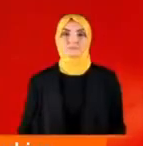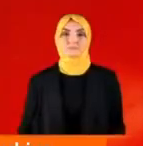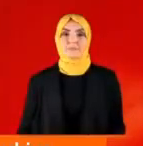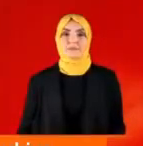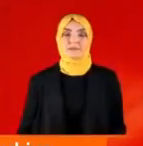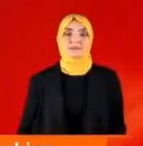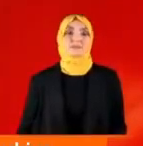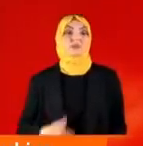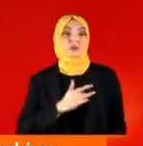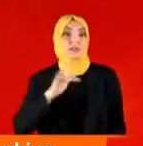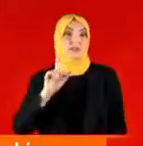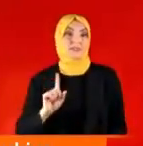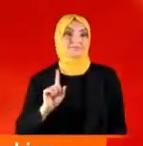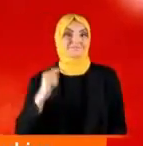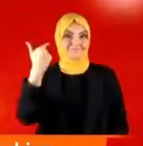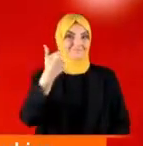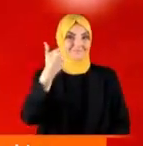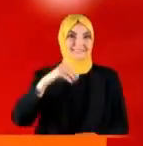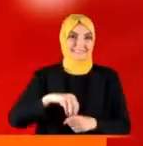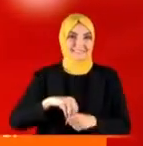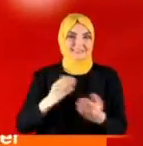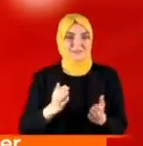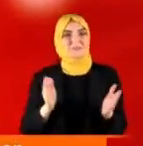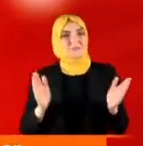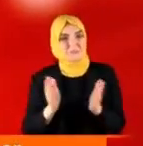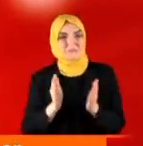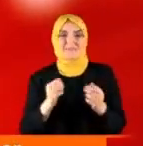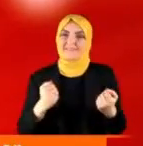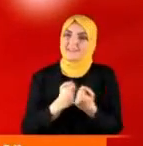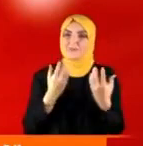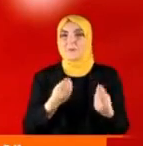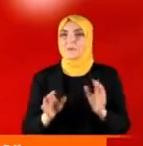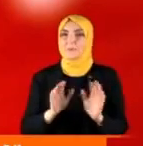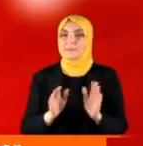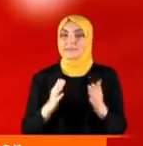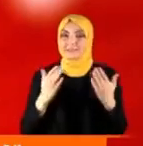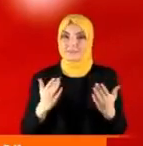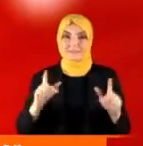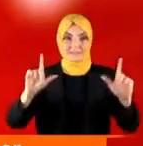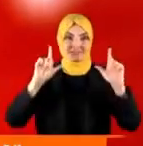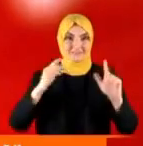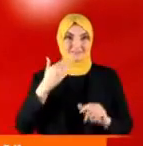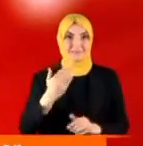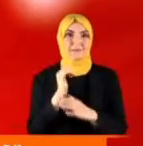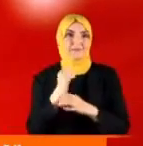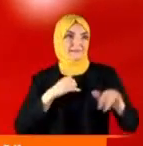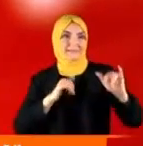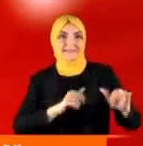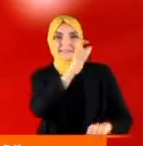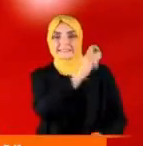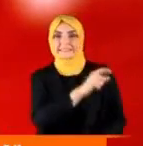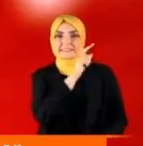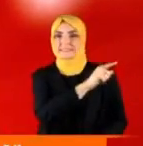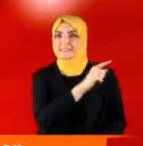Sağ ol canım yayın sırasında hepimizin başına küçük kazalar gelebilir şimdi ekranlarınıza getireceğimiz meslektaşımızın başı ysa bir